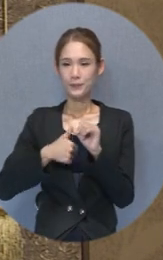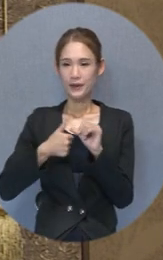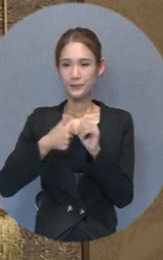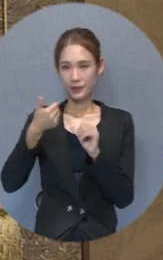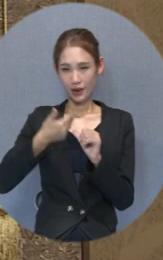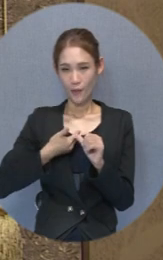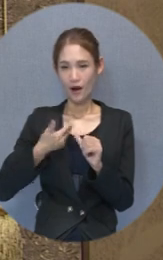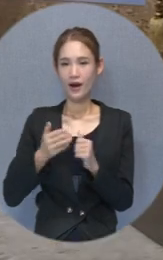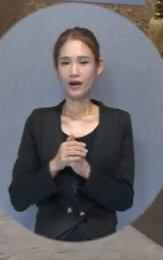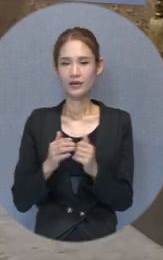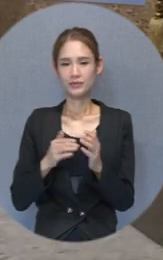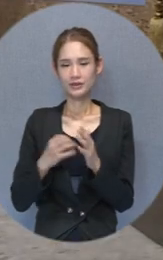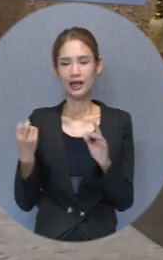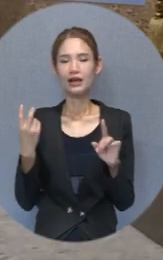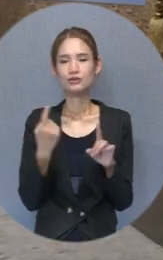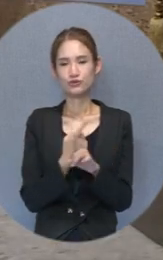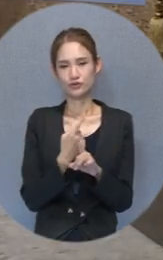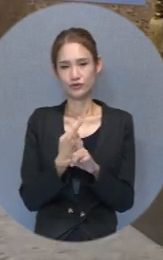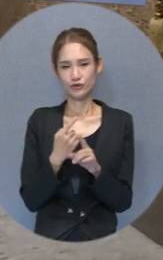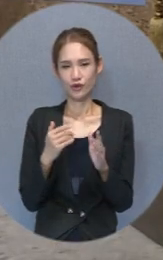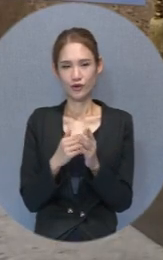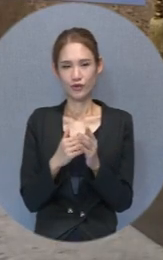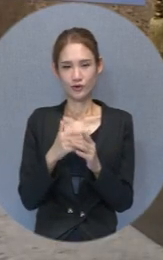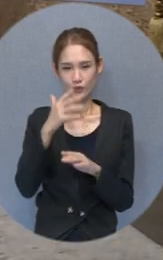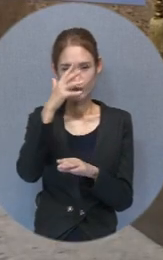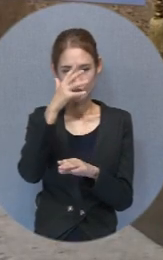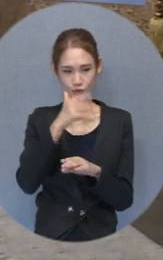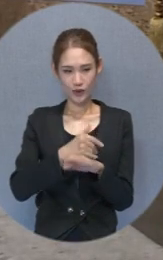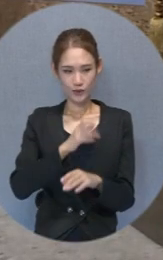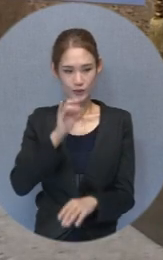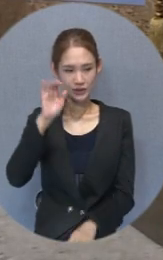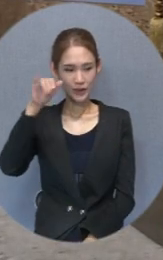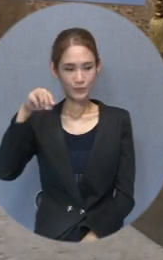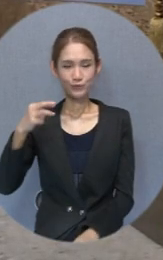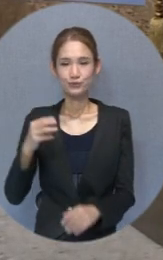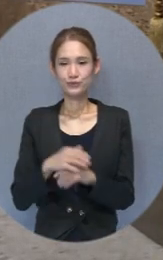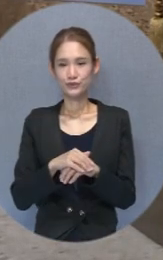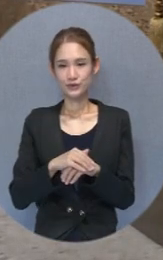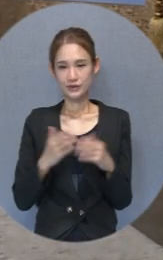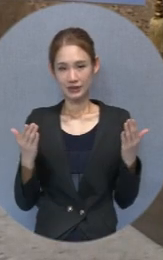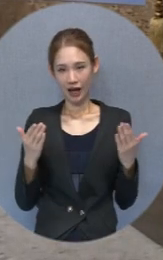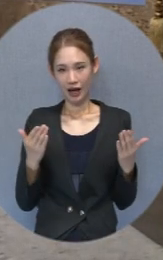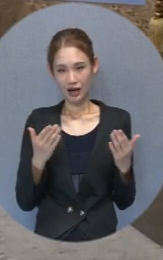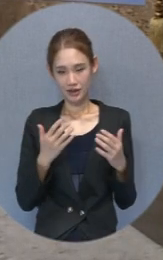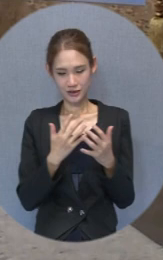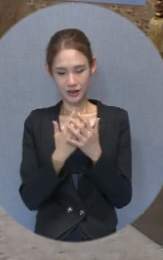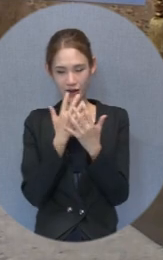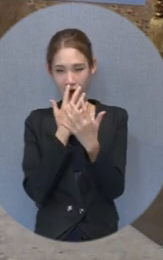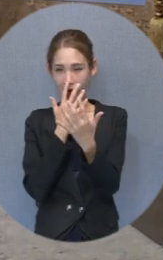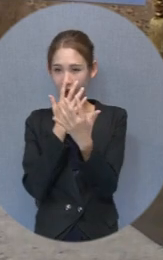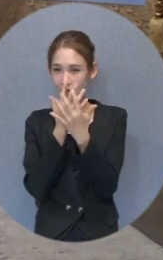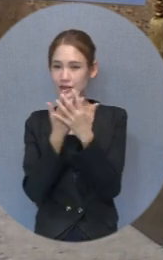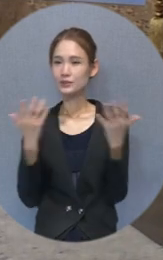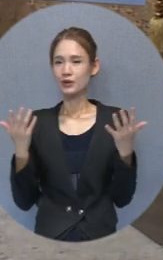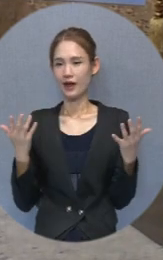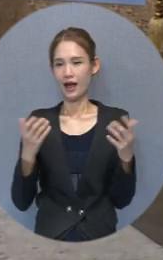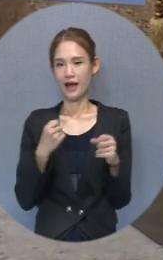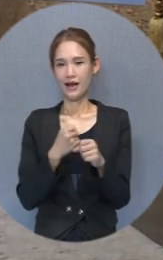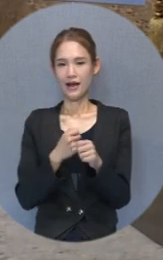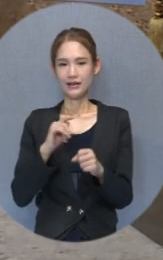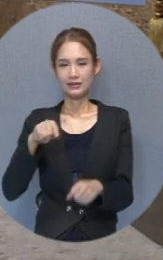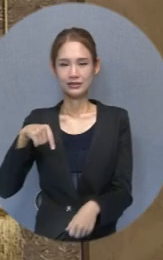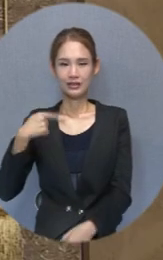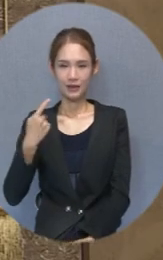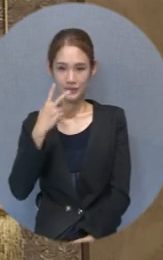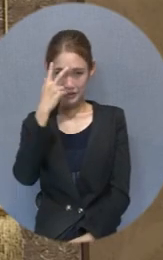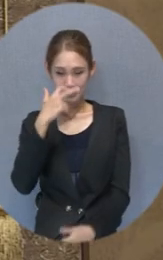수정을 하고요. 그리고 이제 다시 최종 샘플 작업을 이렇게 입체적으로 작업을 해요. 네. 그런 다음에